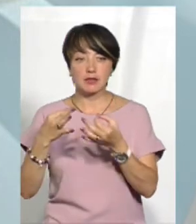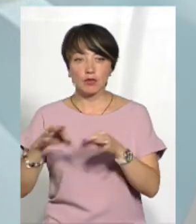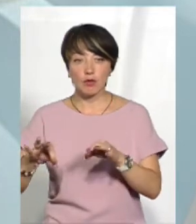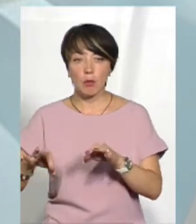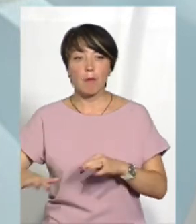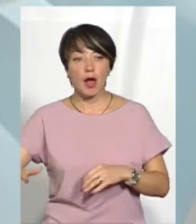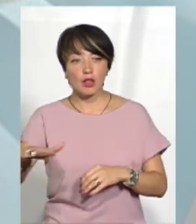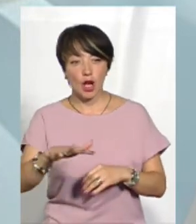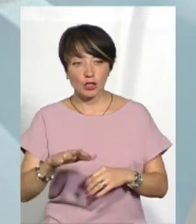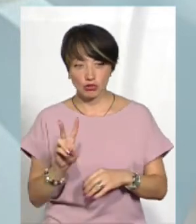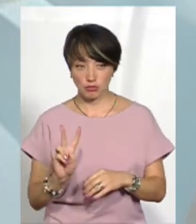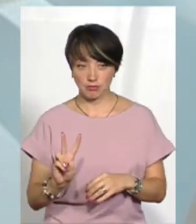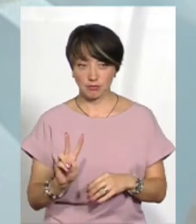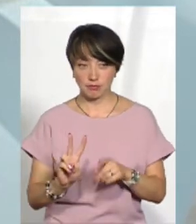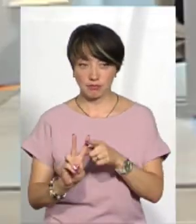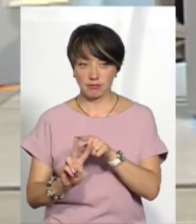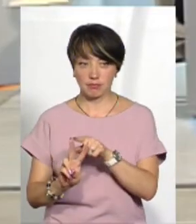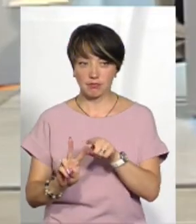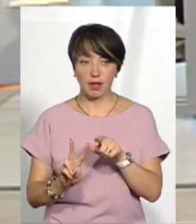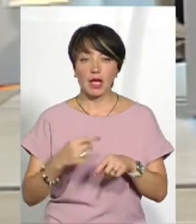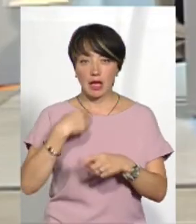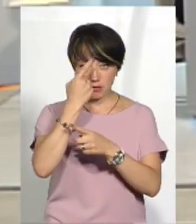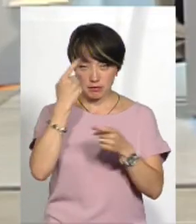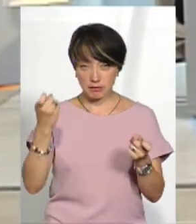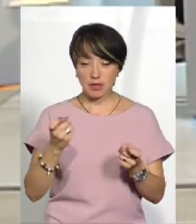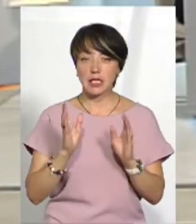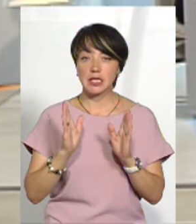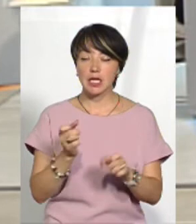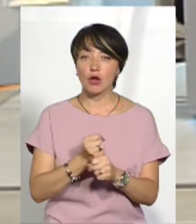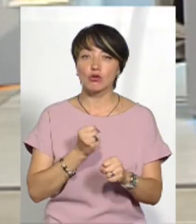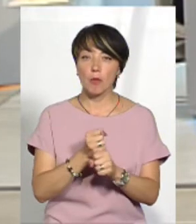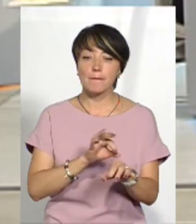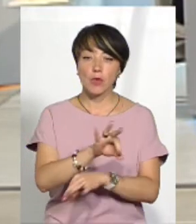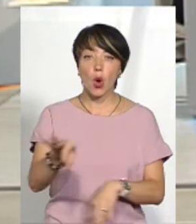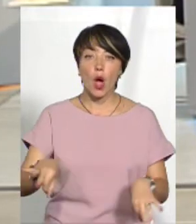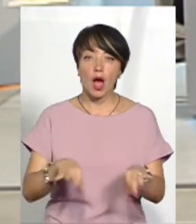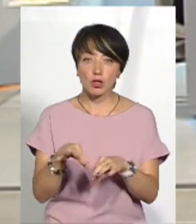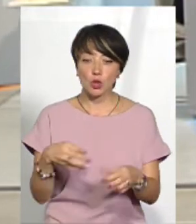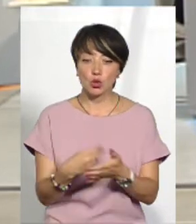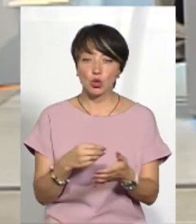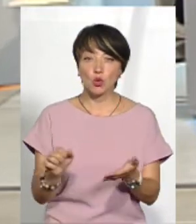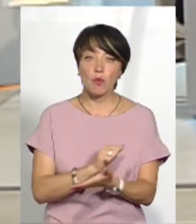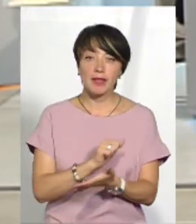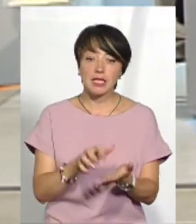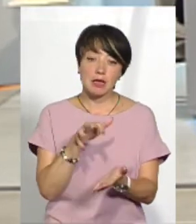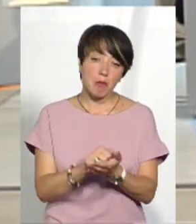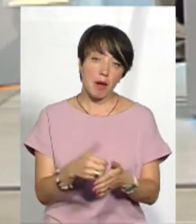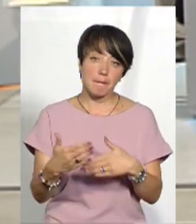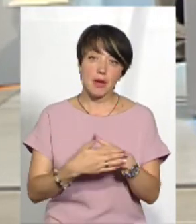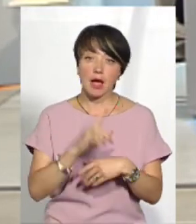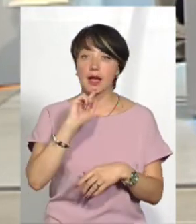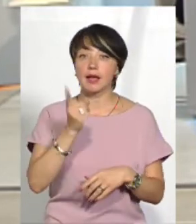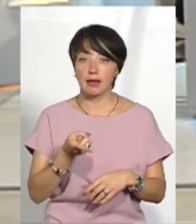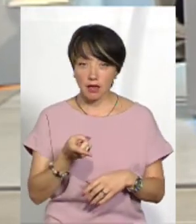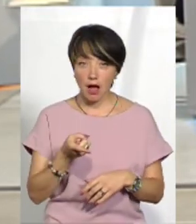з літно-посадкового майданчика. Тому що я вам наголошував, що тільки розроблення проектно-кошторисної документації займе приблизно